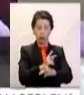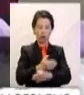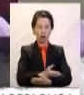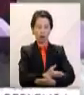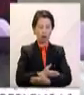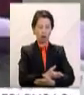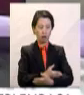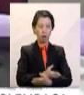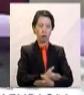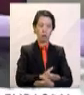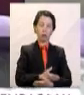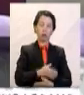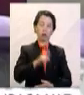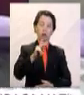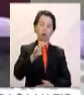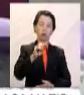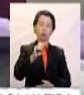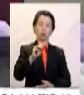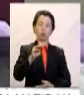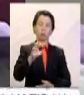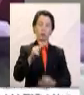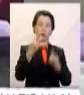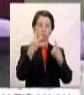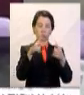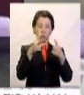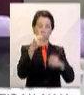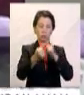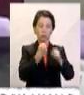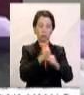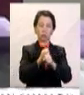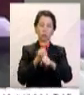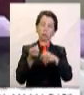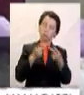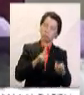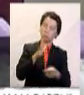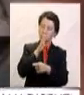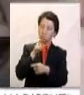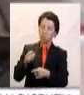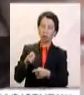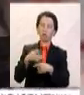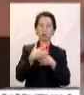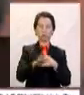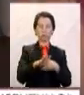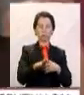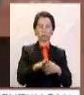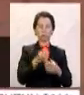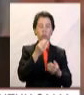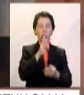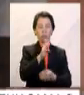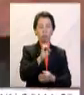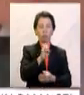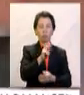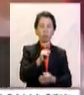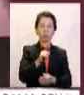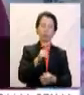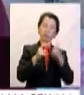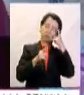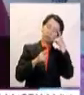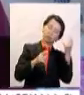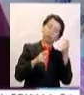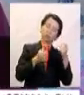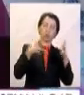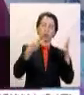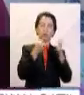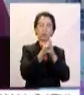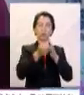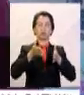anaknya yang koma selama 12 tahun. Pengorbanannya berbaloi selepas Wang Shubao yang koma akibat